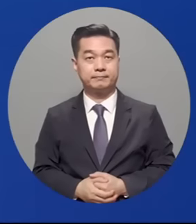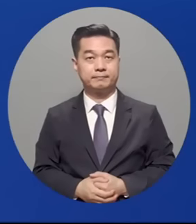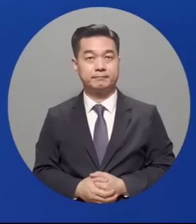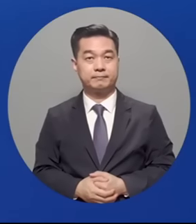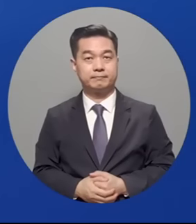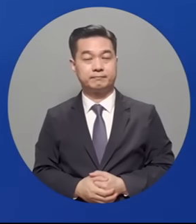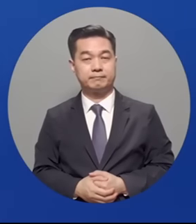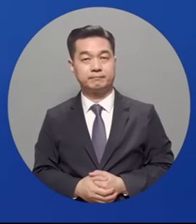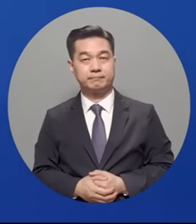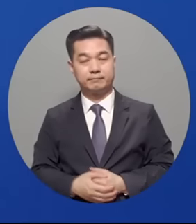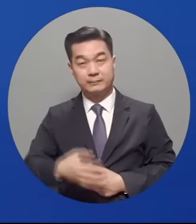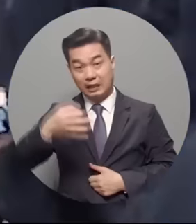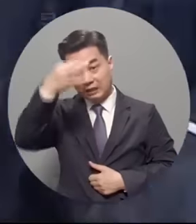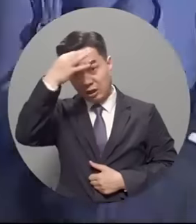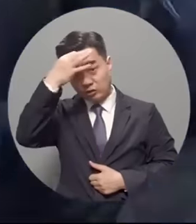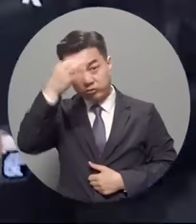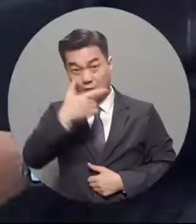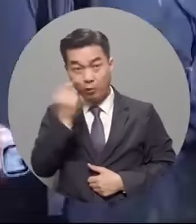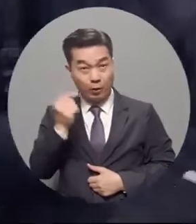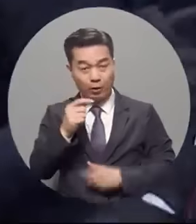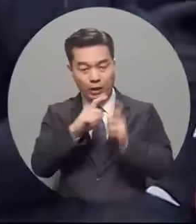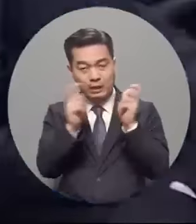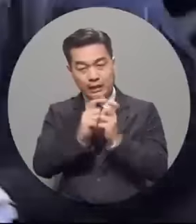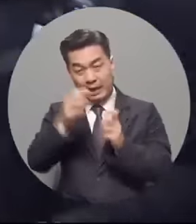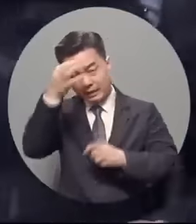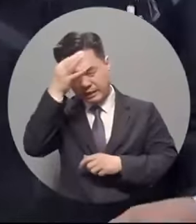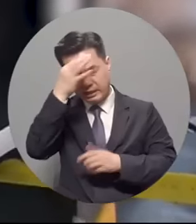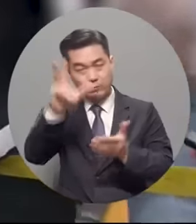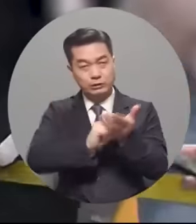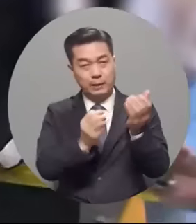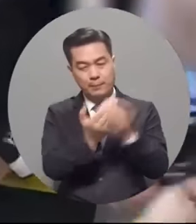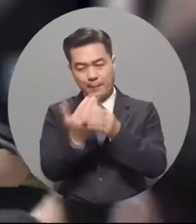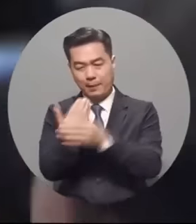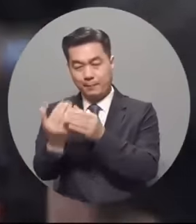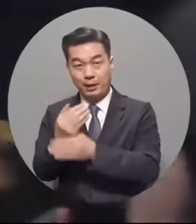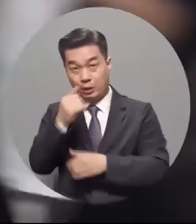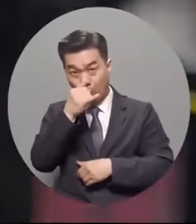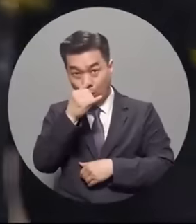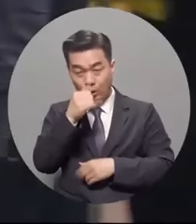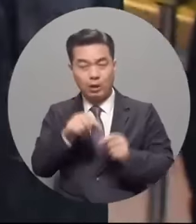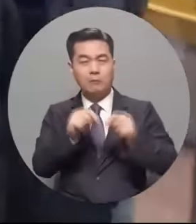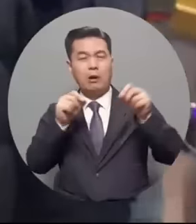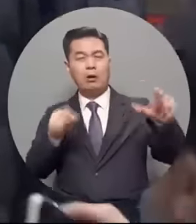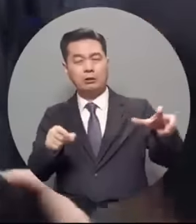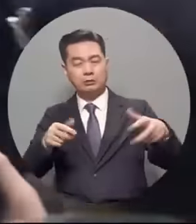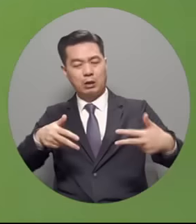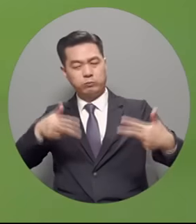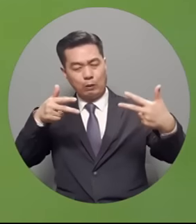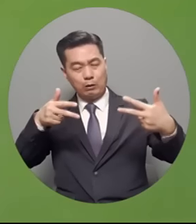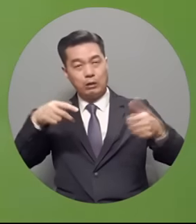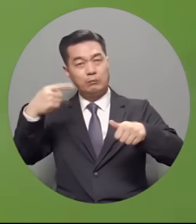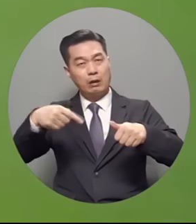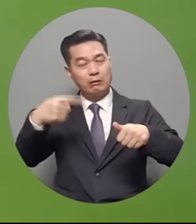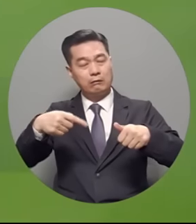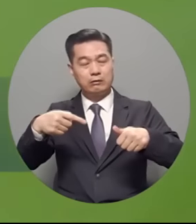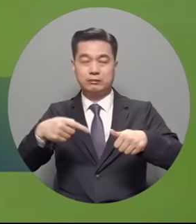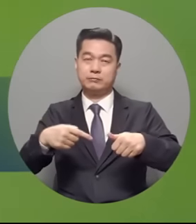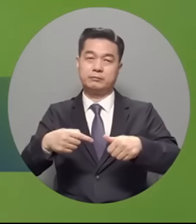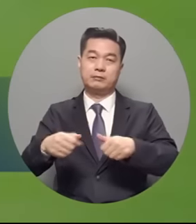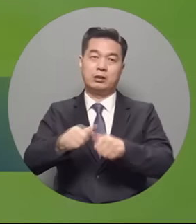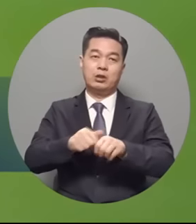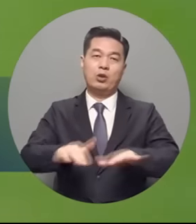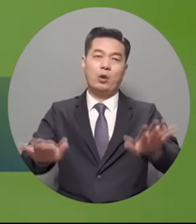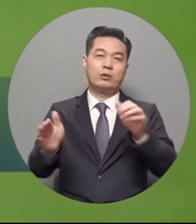부재와 원격 근무 등 재임 기간 숱한 논란을 일으켰던 그는 여론에 떠밀려 경질됐다는 취지로 말했습니다.